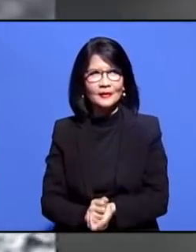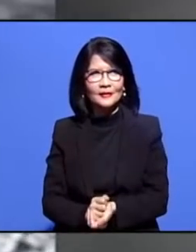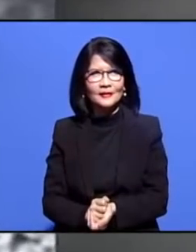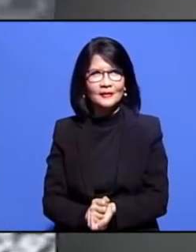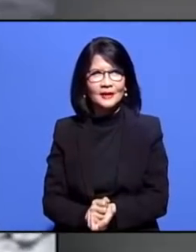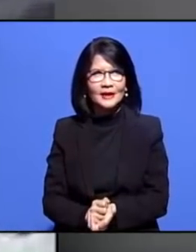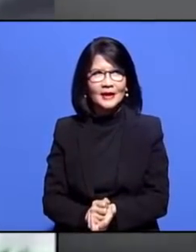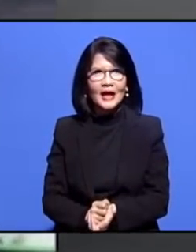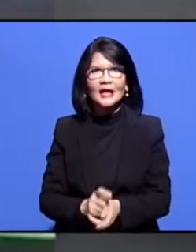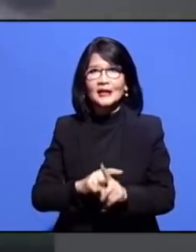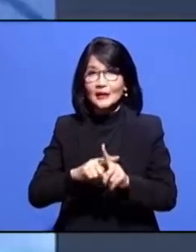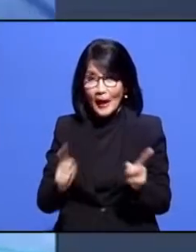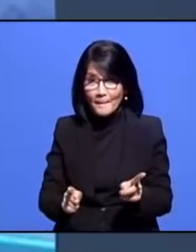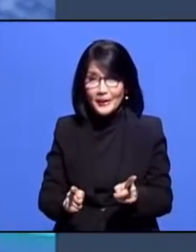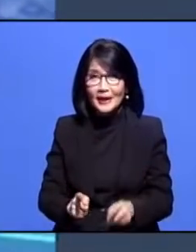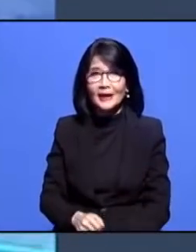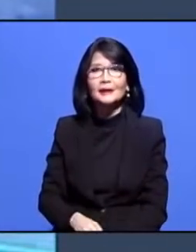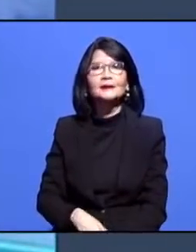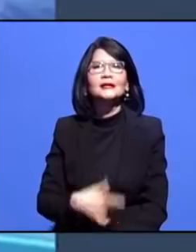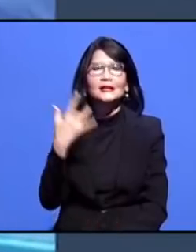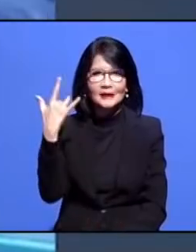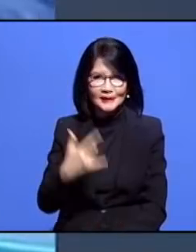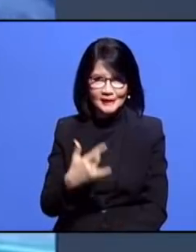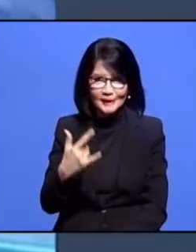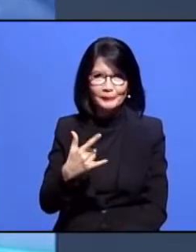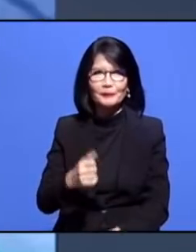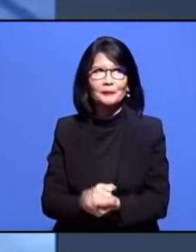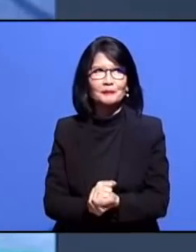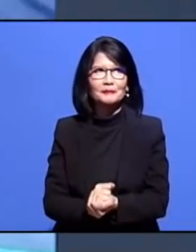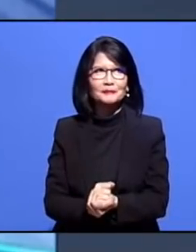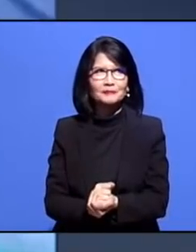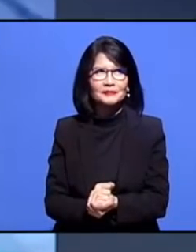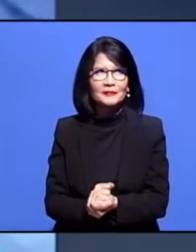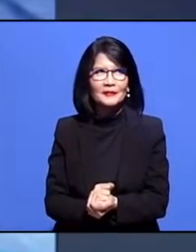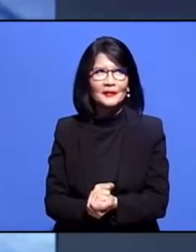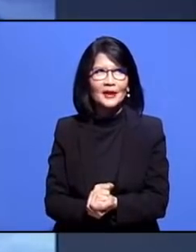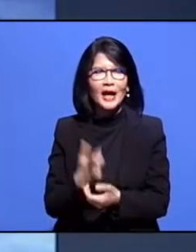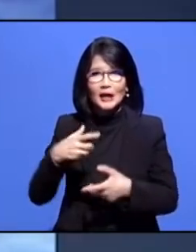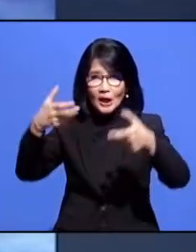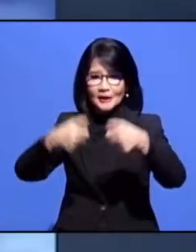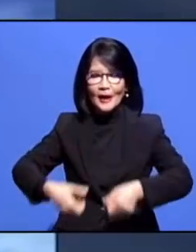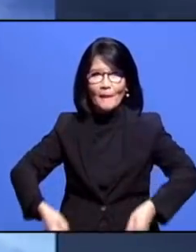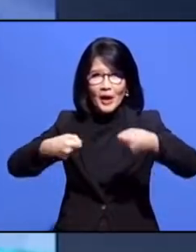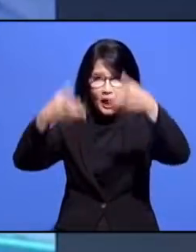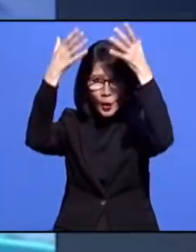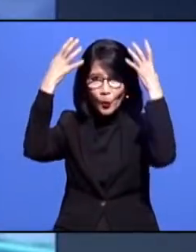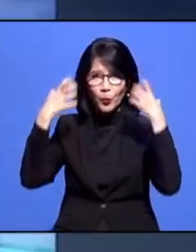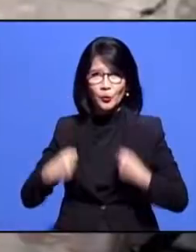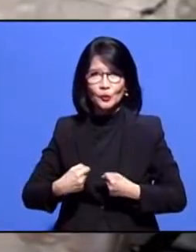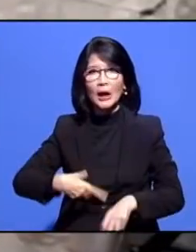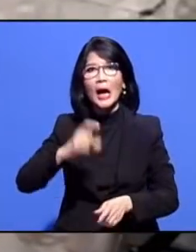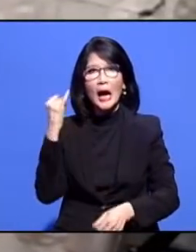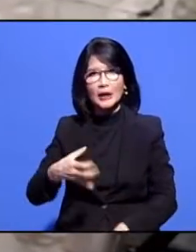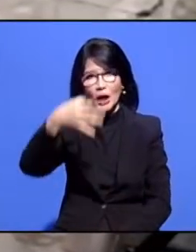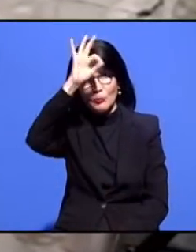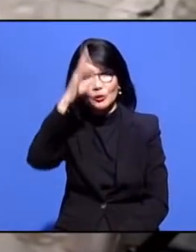pepatah, sepandai-pandainya tupai melompat akan jatuh juga. Itulah yang terjadi pada pelaku yang kemudian diringkus polisi.